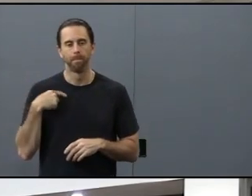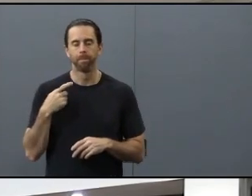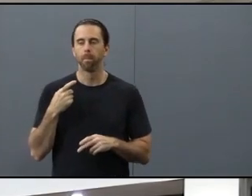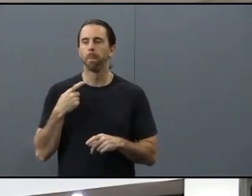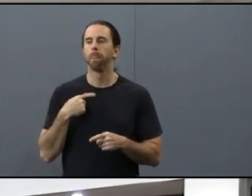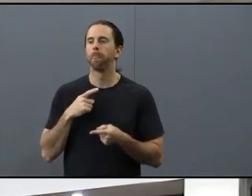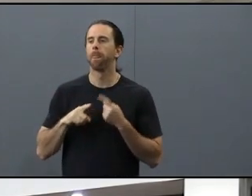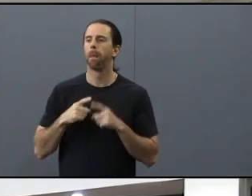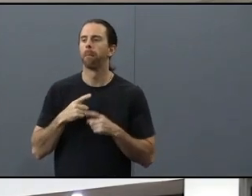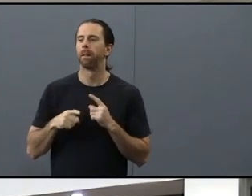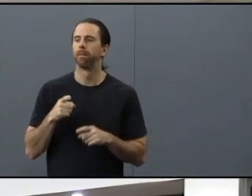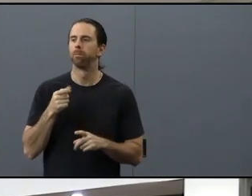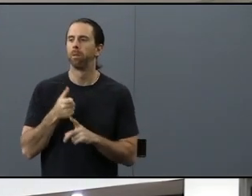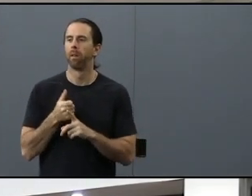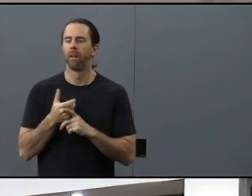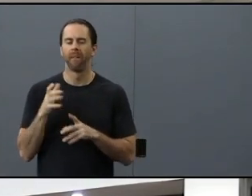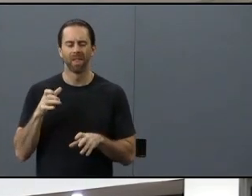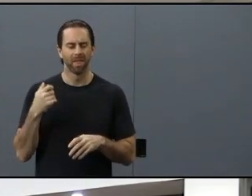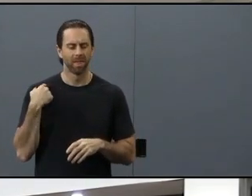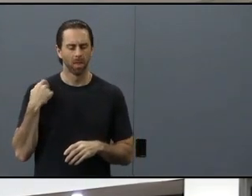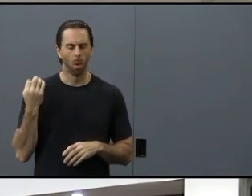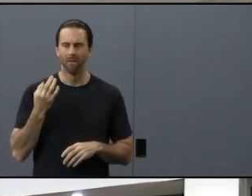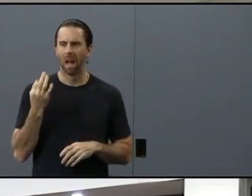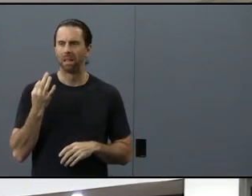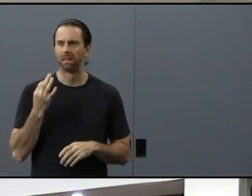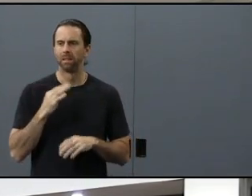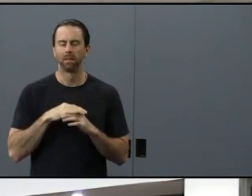MILC c'est elle vient de faire une conférence